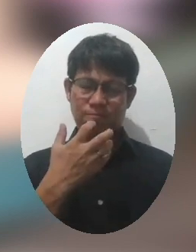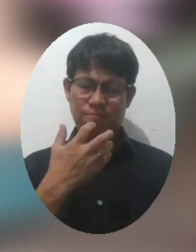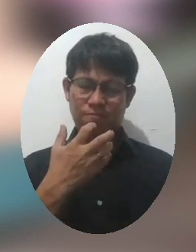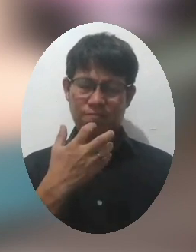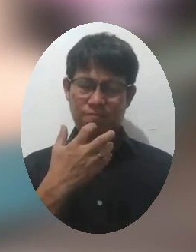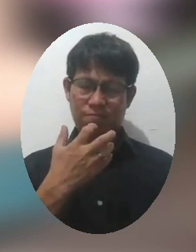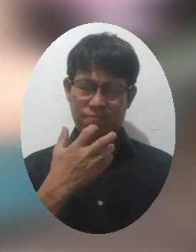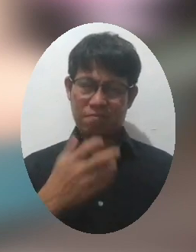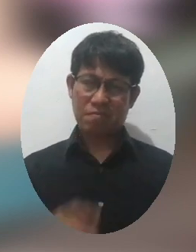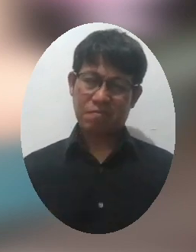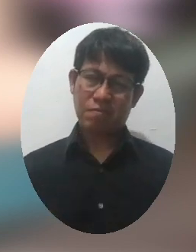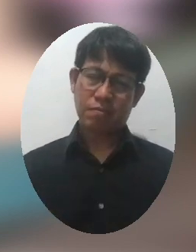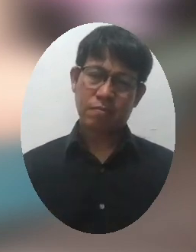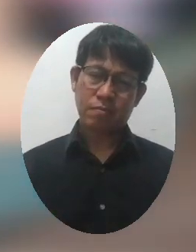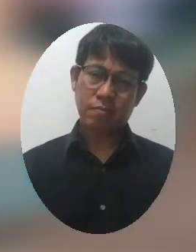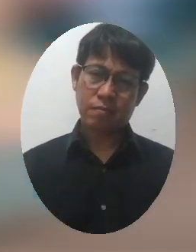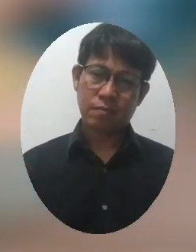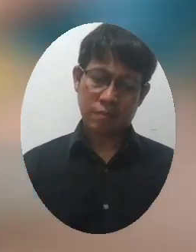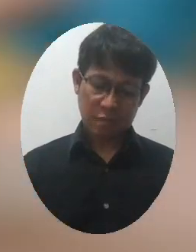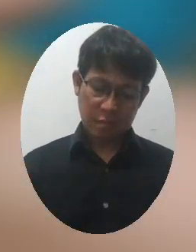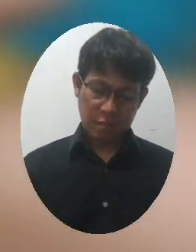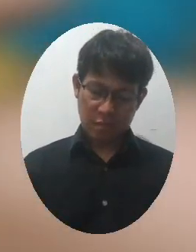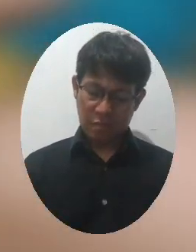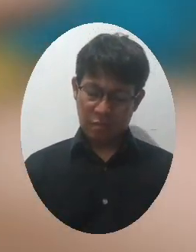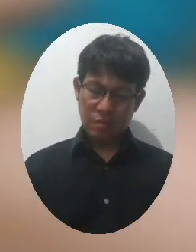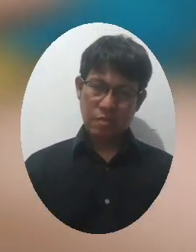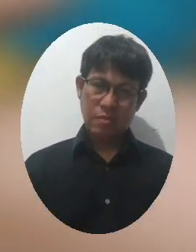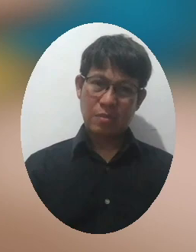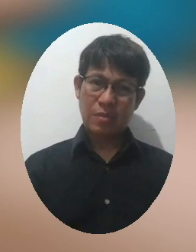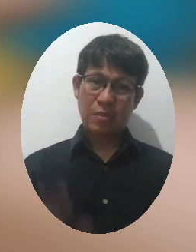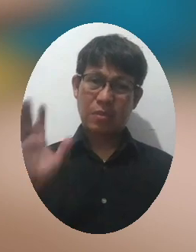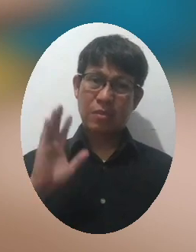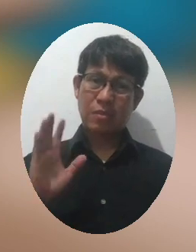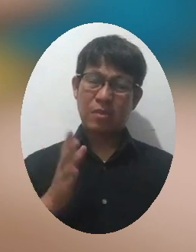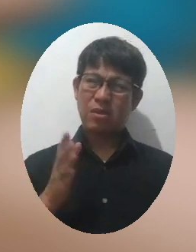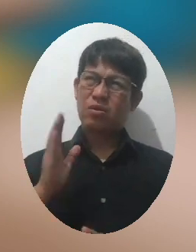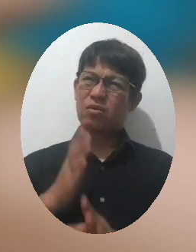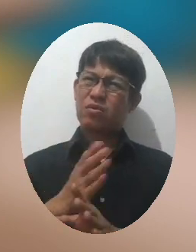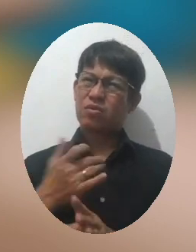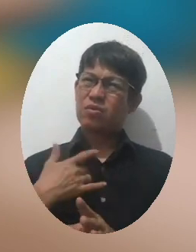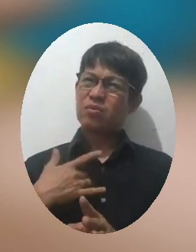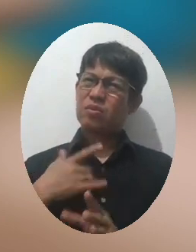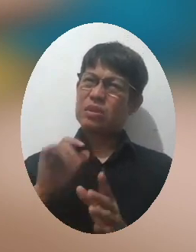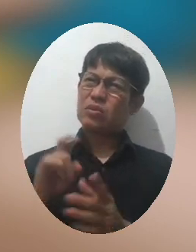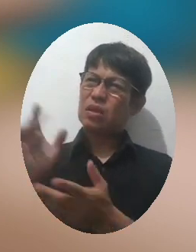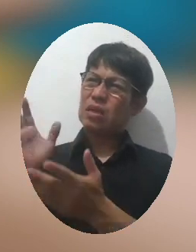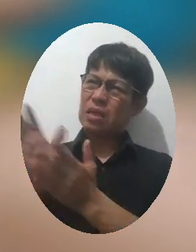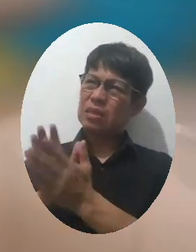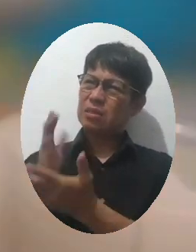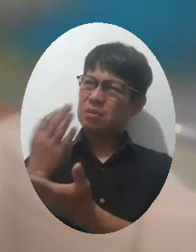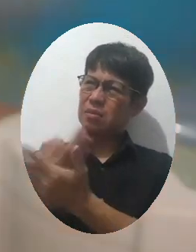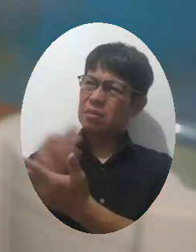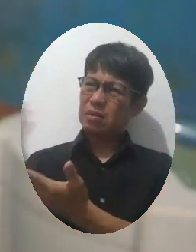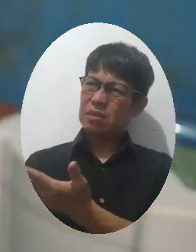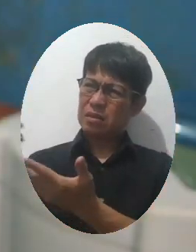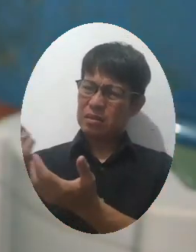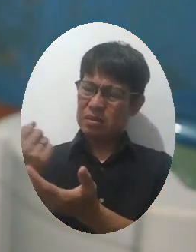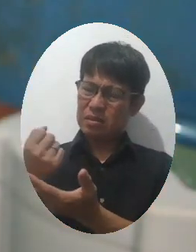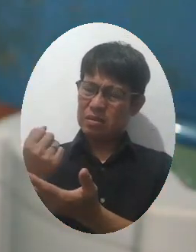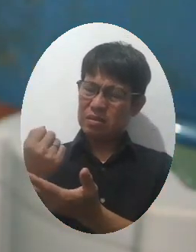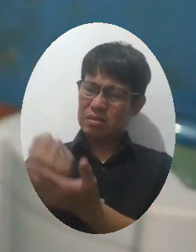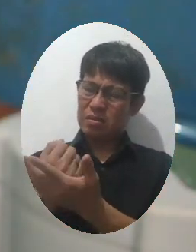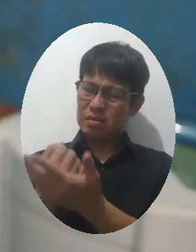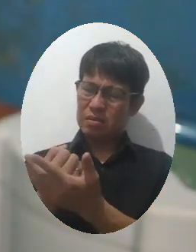nabibigay yung gusto niyang pagkain. Kaya po minsan bago kami umalis, hiram muna kami sa magulang namin or sa magulang